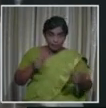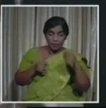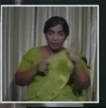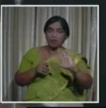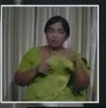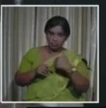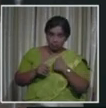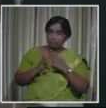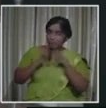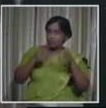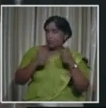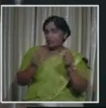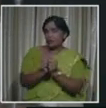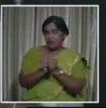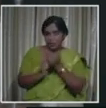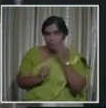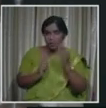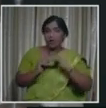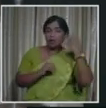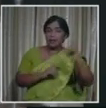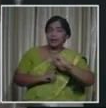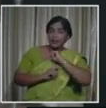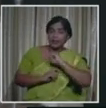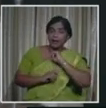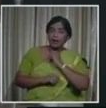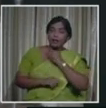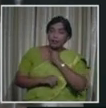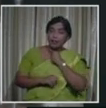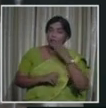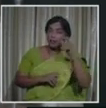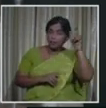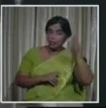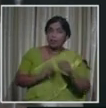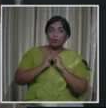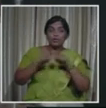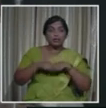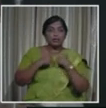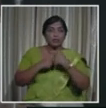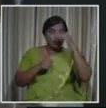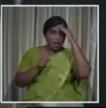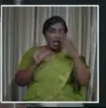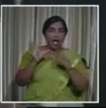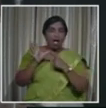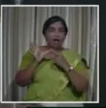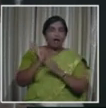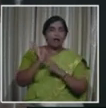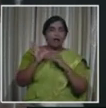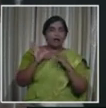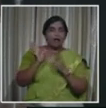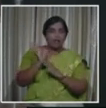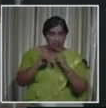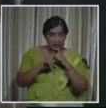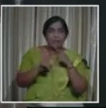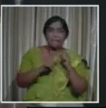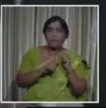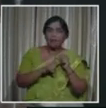නෑ අපිට ඊට වැඩිය හොඳට කරන්න පුළුවන් කියලා අර එළිය ඉඳගෙන කෑ ගහනවනේ බොරුවට ඉඳගෙන කෑ ගහන මිනිස්සෙක් ඉන්නවා වෘත්තීය සමිති නායකයෙක් කානන්ද පාලිත කියලා මම බැලුවේ ඒ මිනිස්සයා ගෙනලා